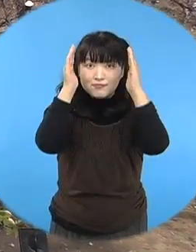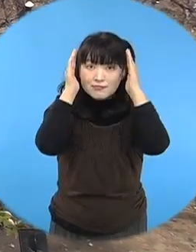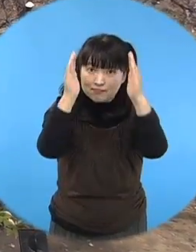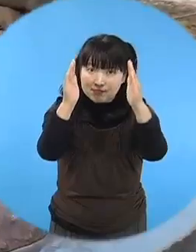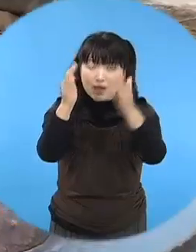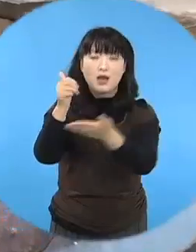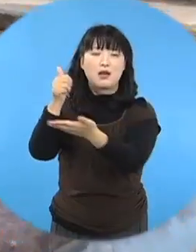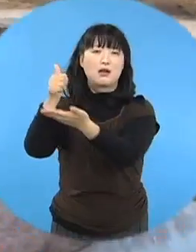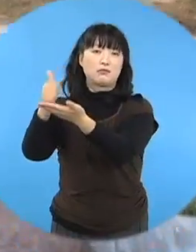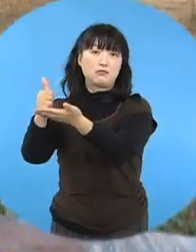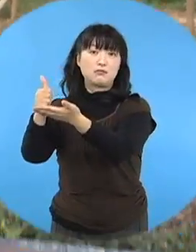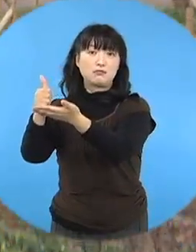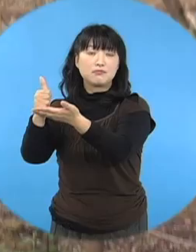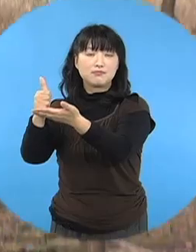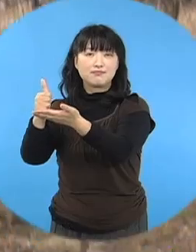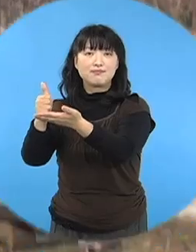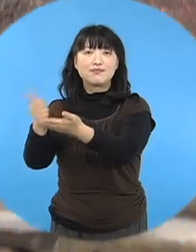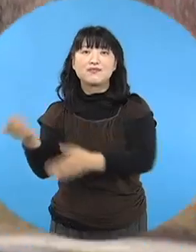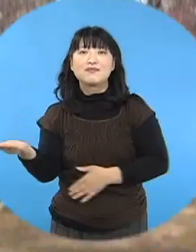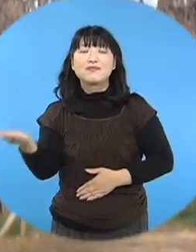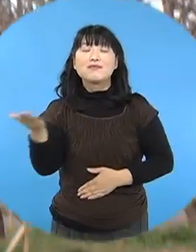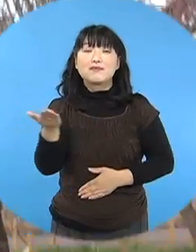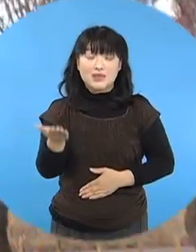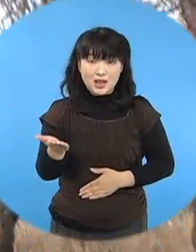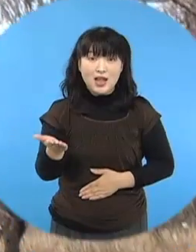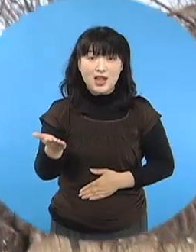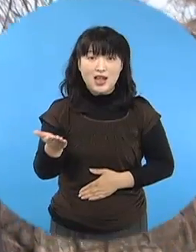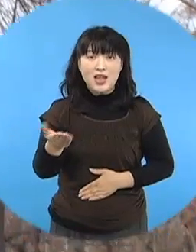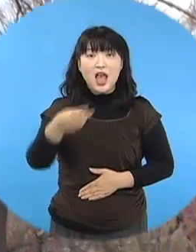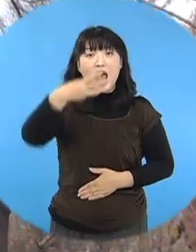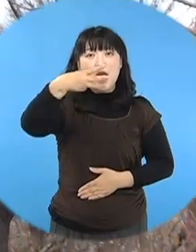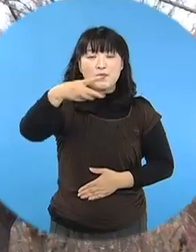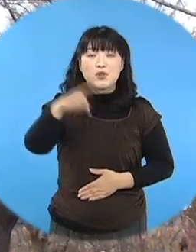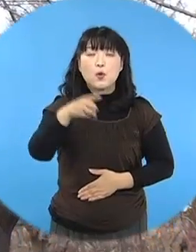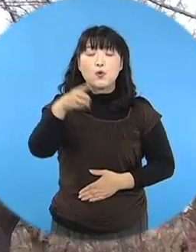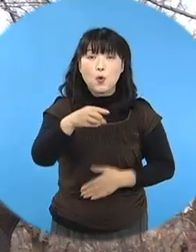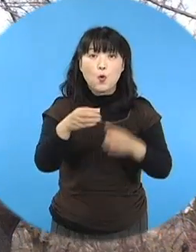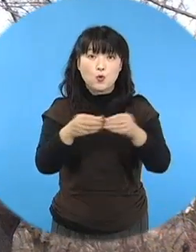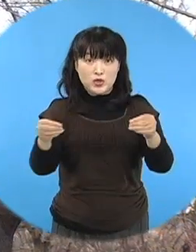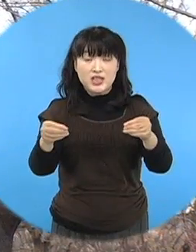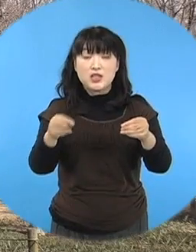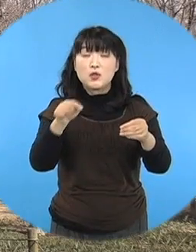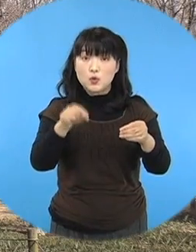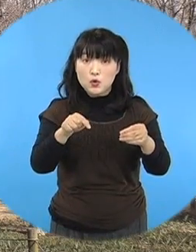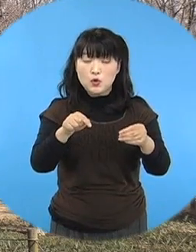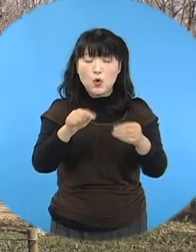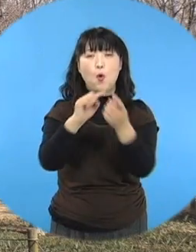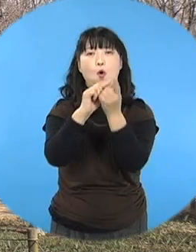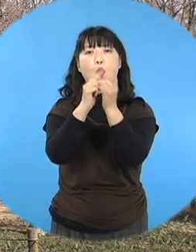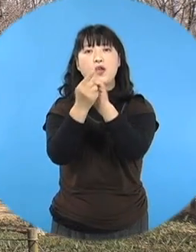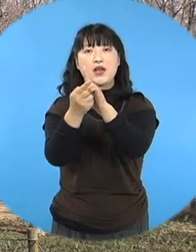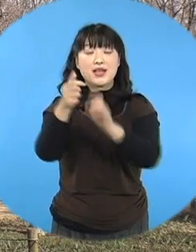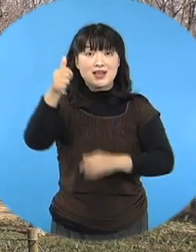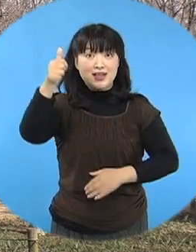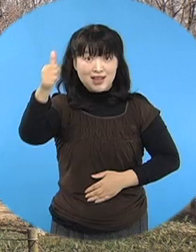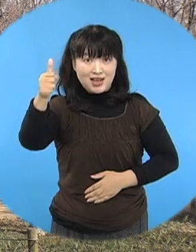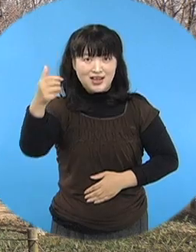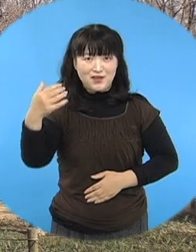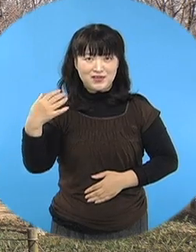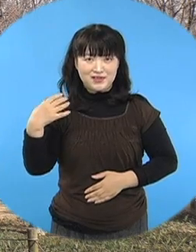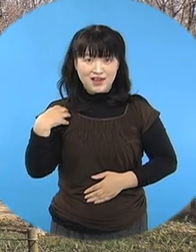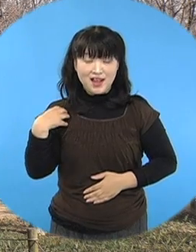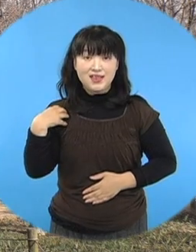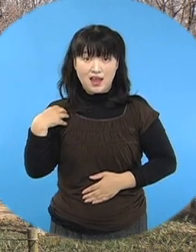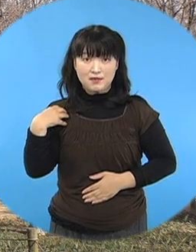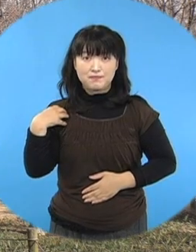ですね。でその後それが認められて、美濃の国、今の岐阜ですね、とでも代官にな